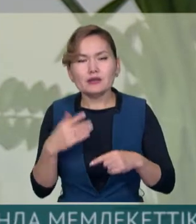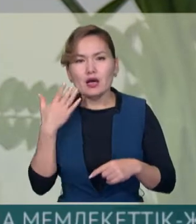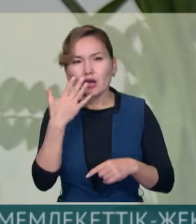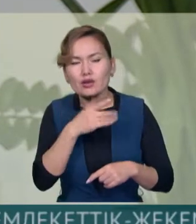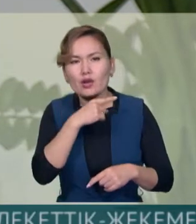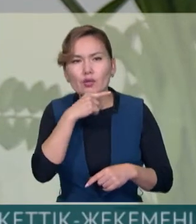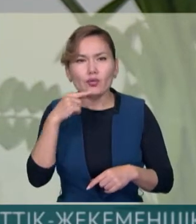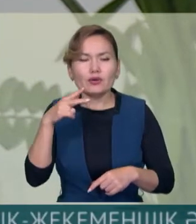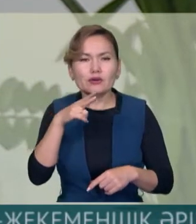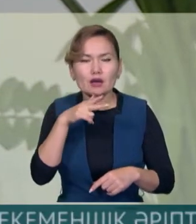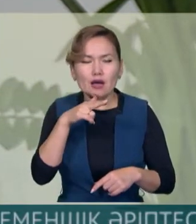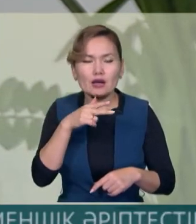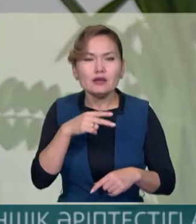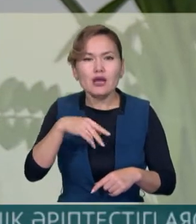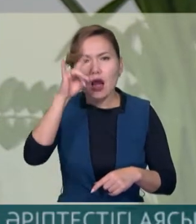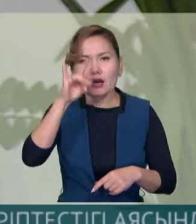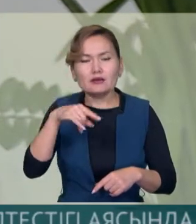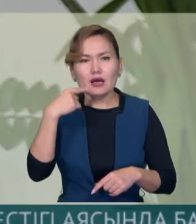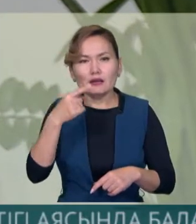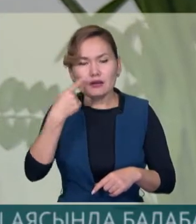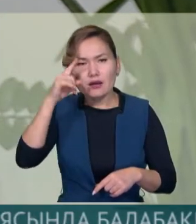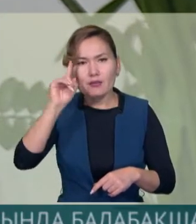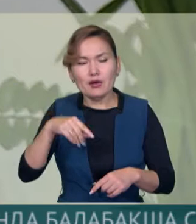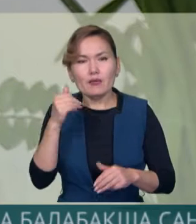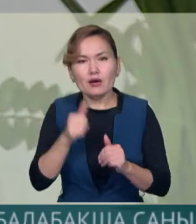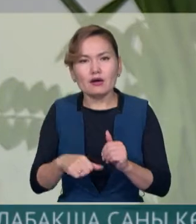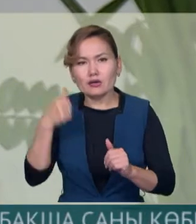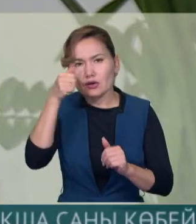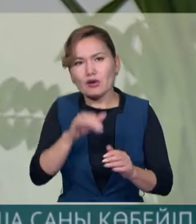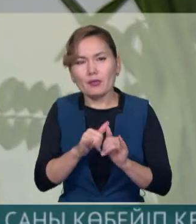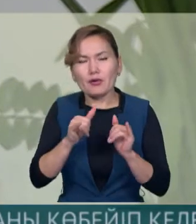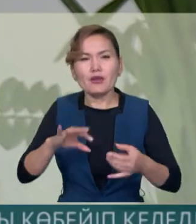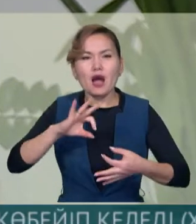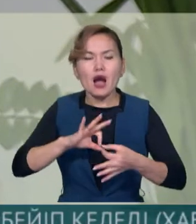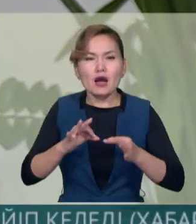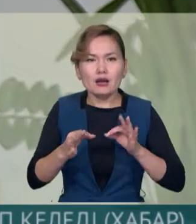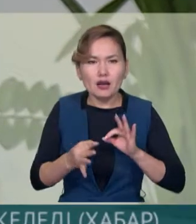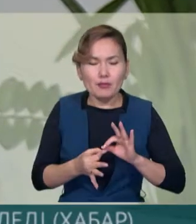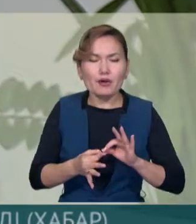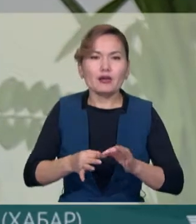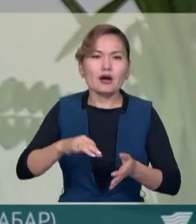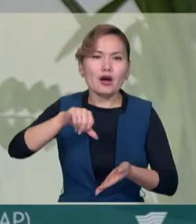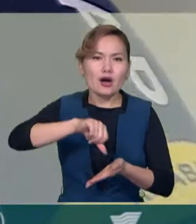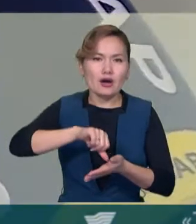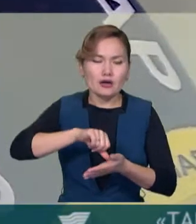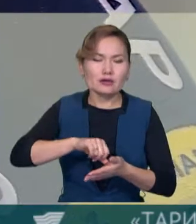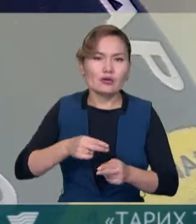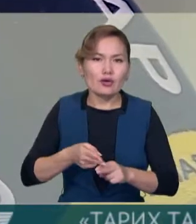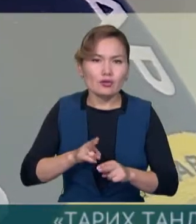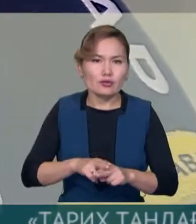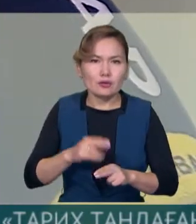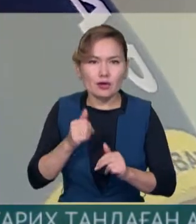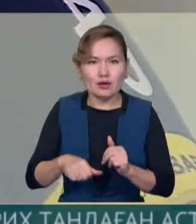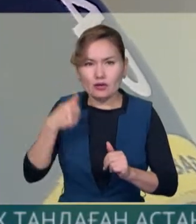қызығушылық артып келеді. Өйткені жыл сайын саны артып, мынау олимпиаданың финалына өткендер оқушылардың саны да жыл сайын өсіп